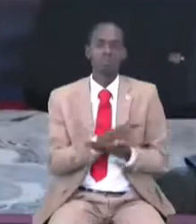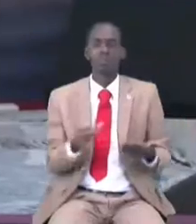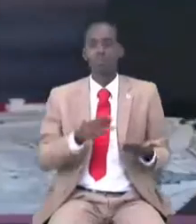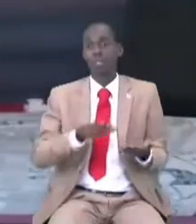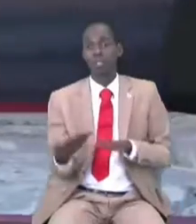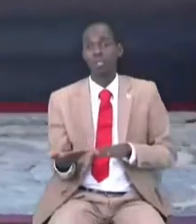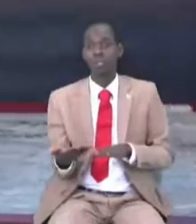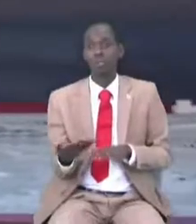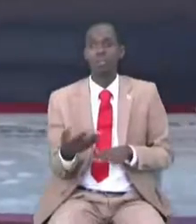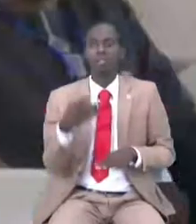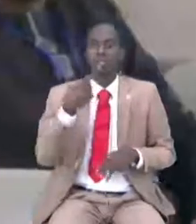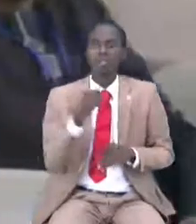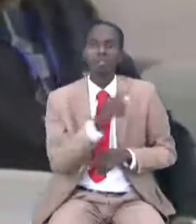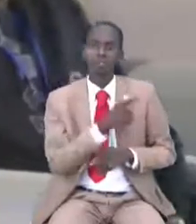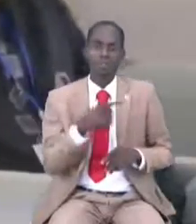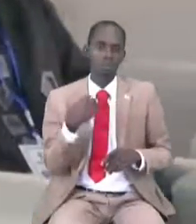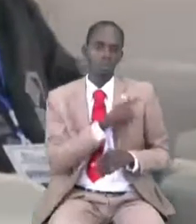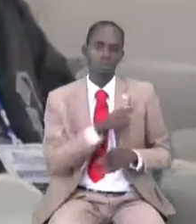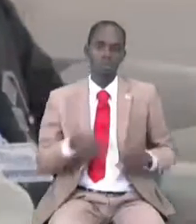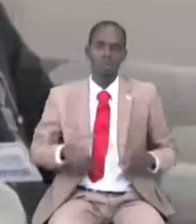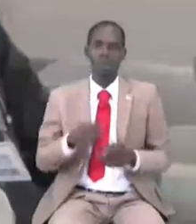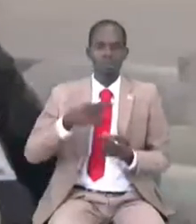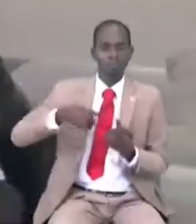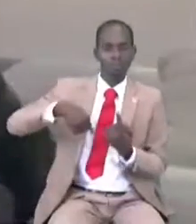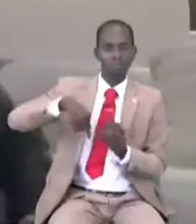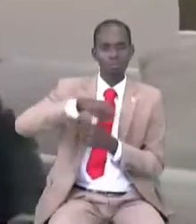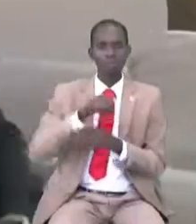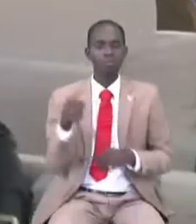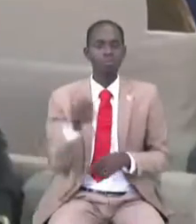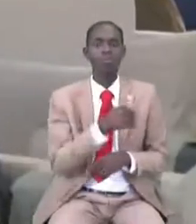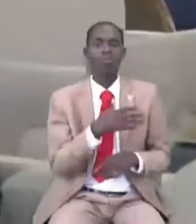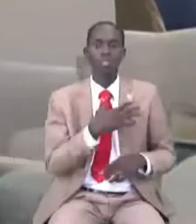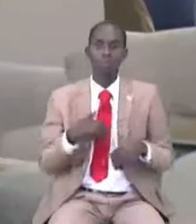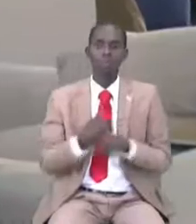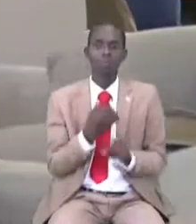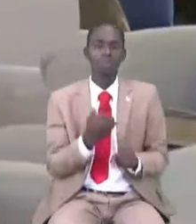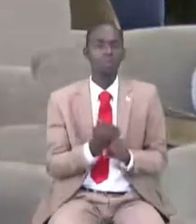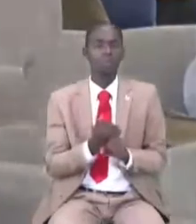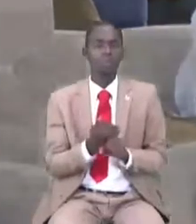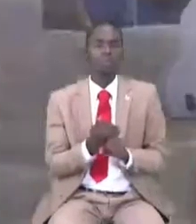vivez. Nous allons vivre au nom de Jésus-Christ.